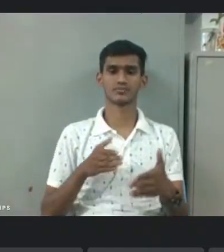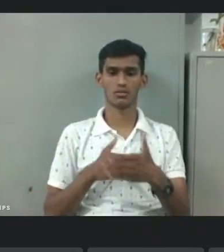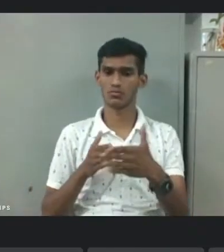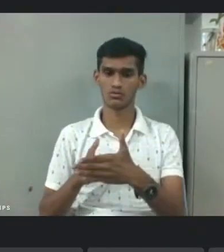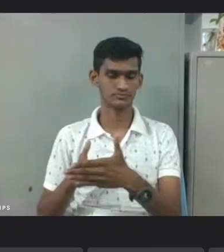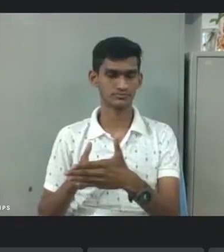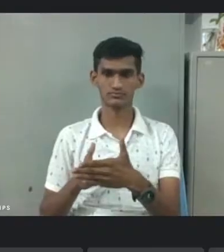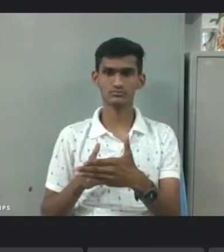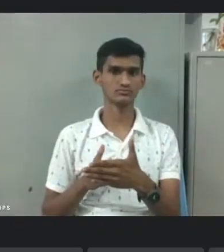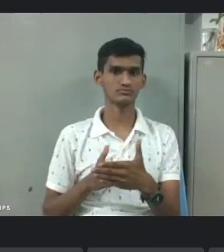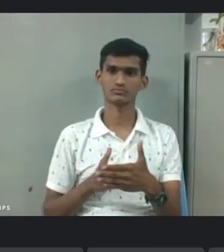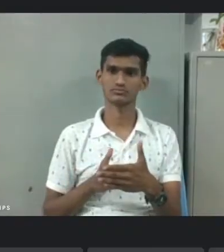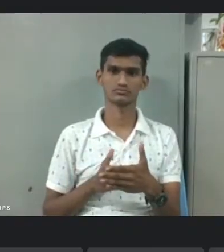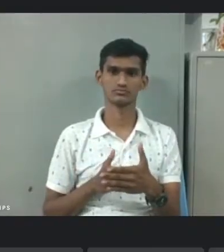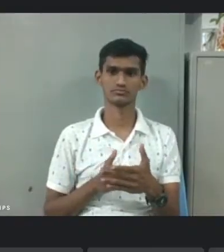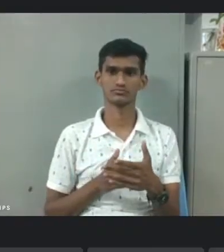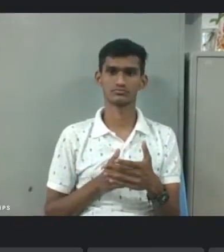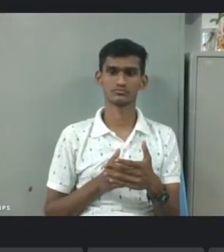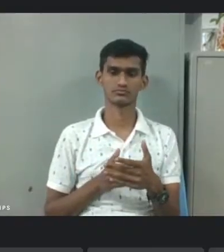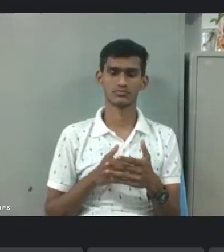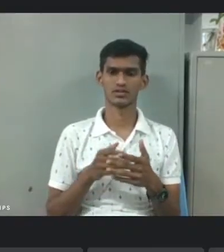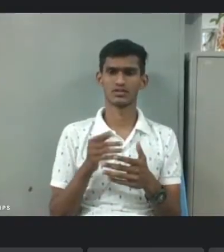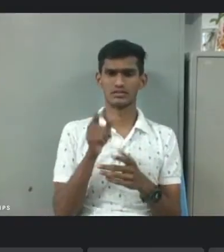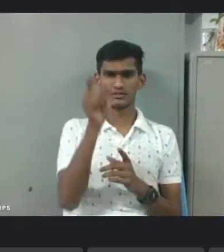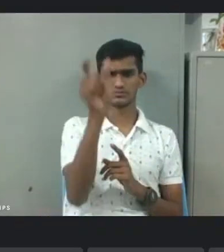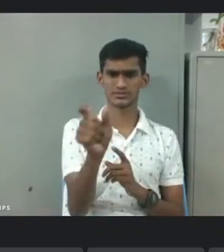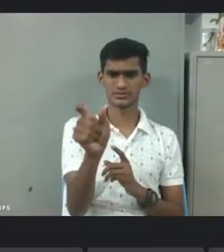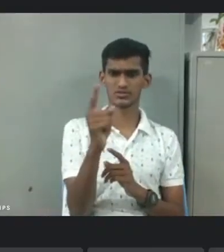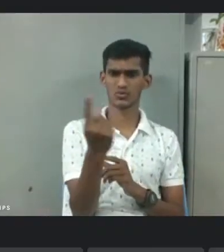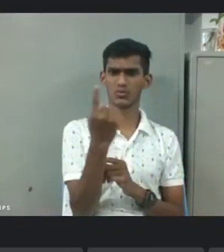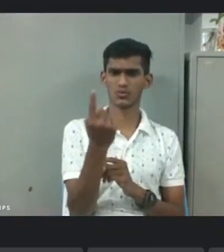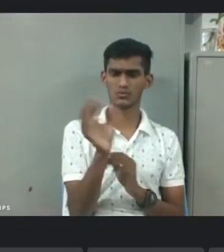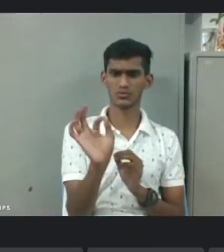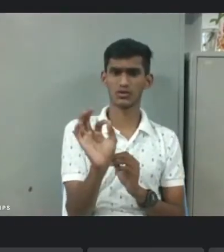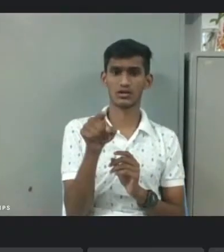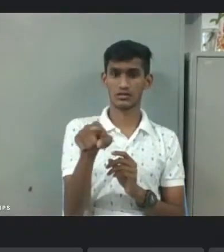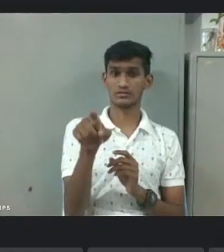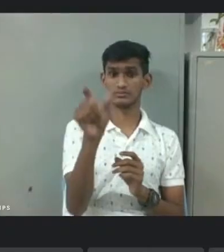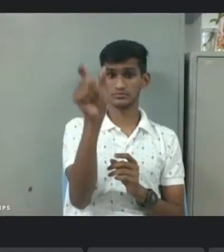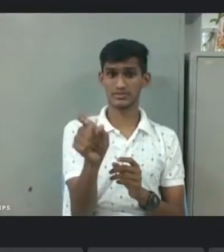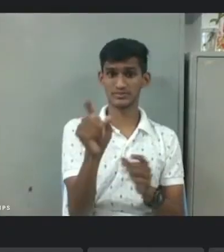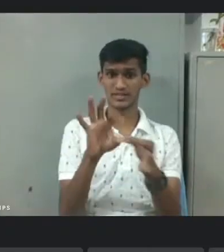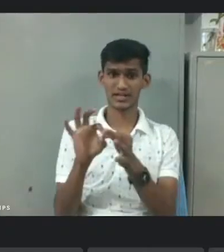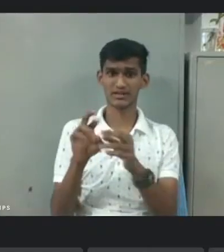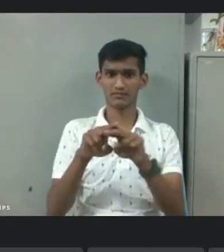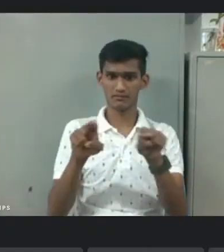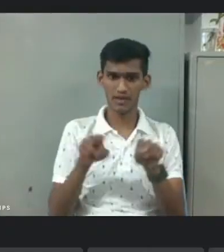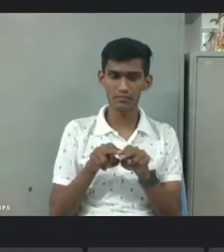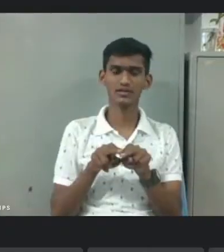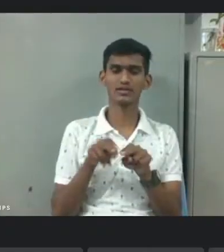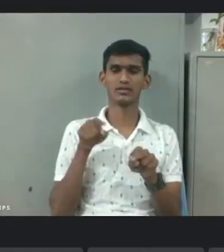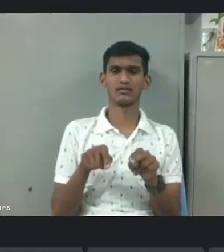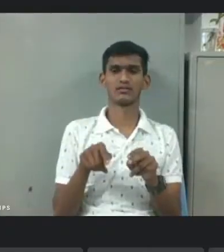പരിമിതപ്പെട്ടു പോവുകയാണ്. ഇതിൽ വ്യക്തിയുടെ മാത്രമല്ല, തീർച്ചയായിട്ടും അവരുടെ ജീവിതം, അവരുടെ ഭാര്യ, മക്കൾ, അങ്ങനെ എല്ലാവരെയും ഇത് അഫക്റ്റ്